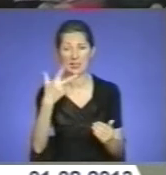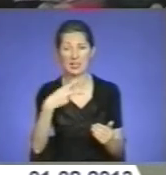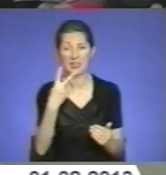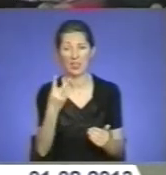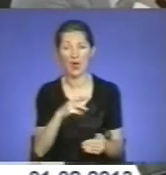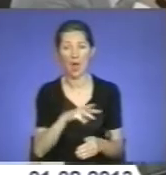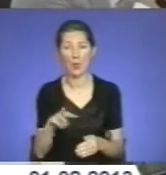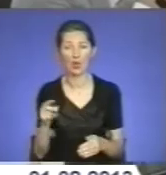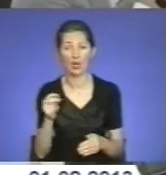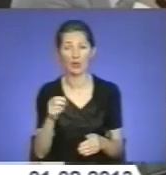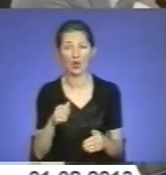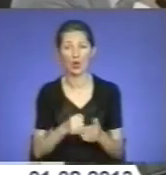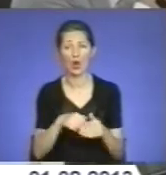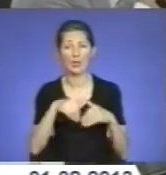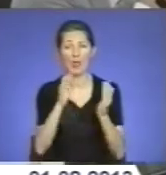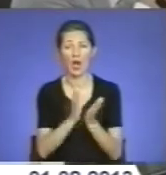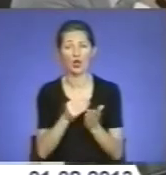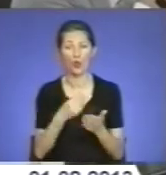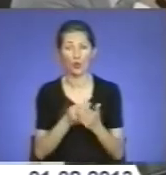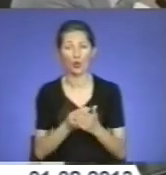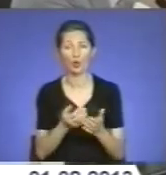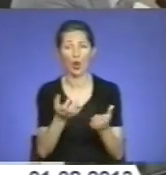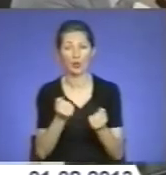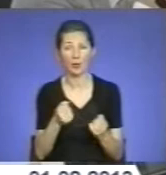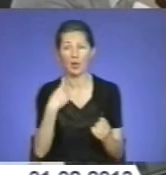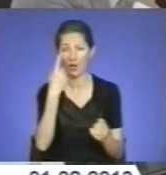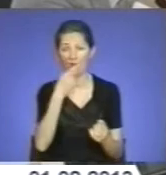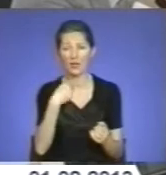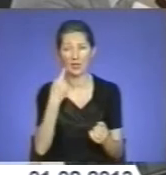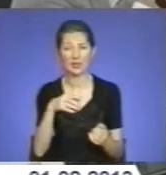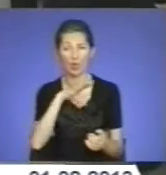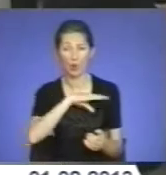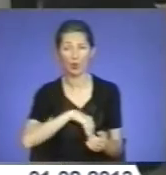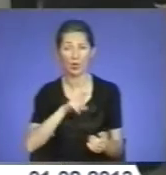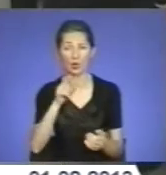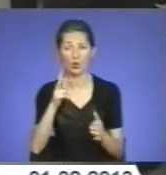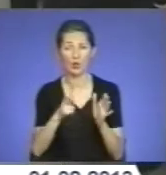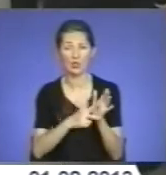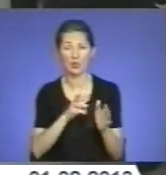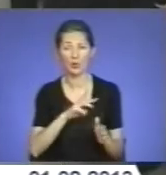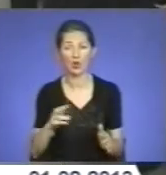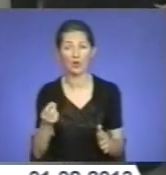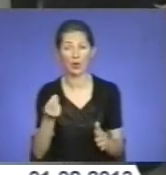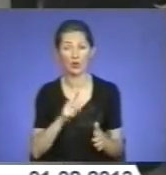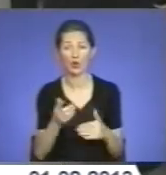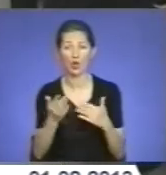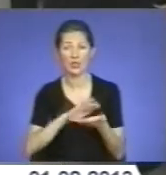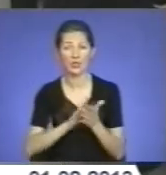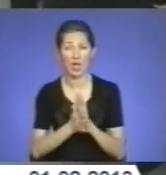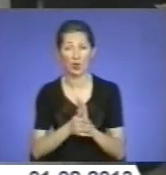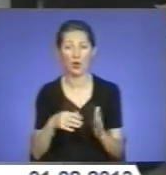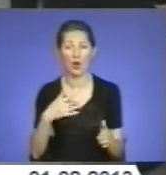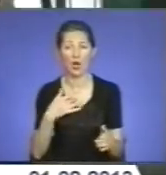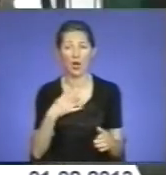мільйони гривень. До загального фонду надійшло власних доходів 108 мільйонів гривень. Щодо стану фінансово-бюджетної